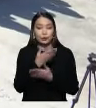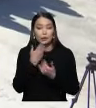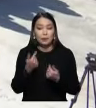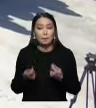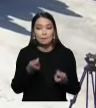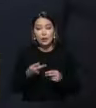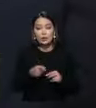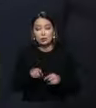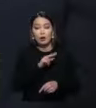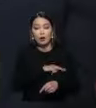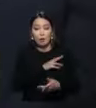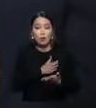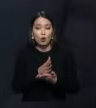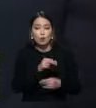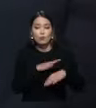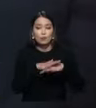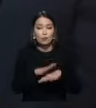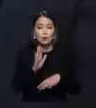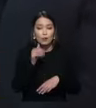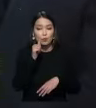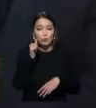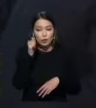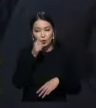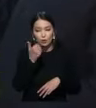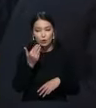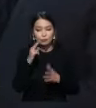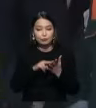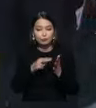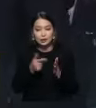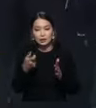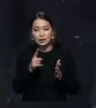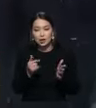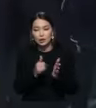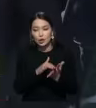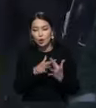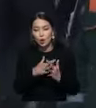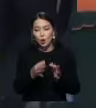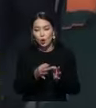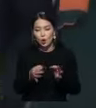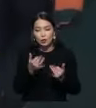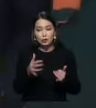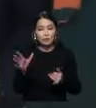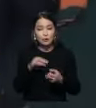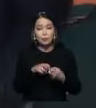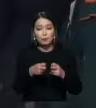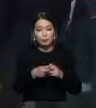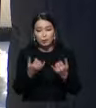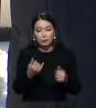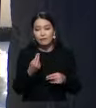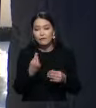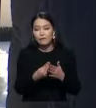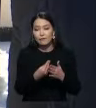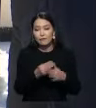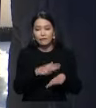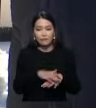в этом направлении ведется. В прошлом году был составлен проект газификации сельского округа. Теперь вся проблема упирается в финансирование. На